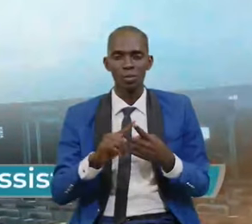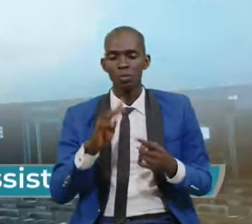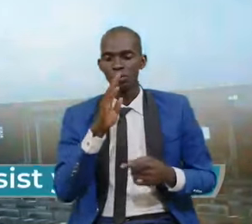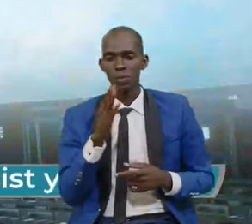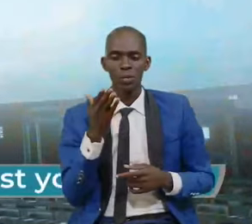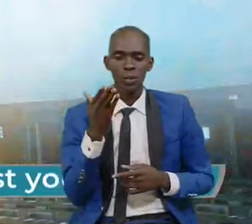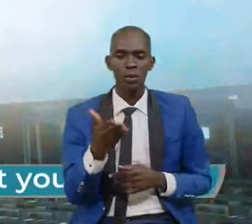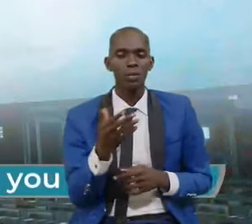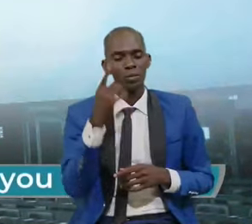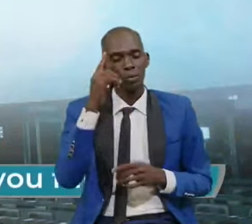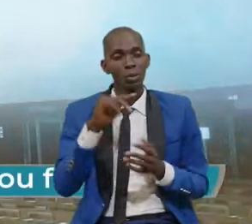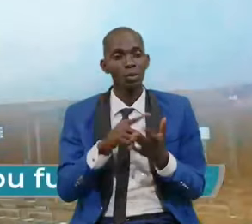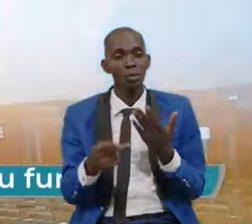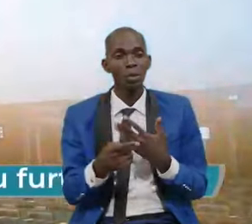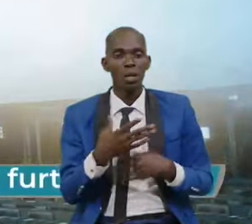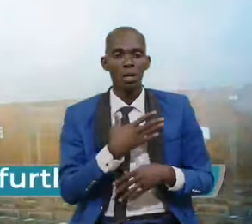Rendez-vous disponible.